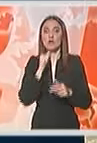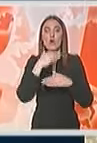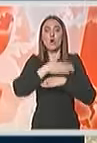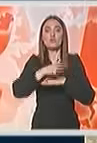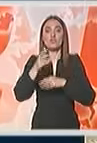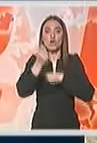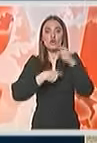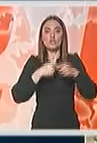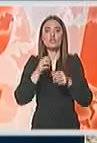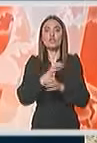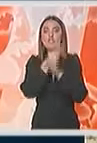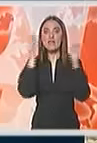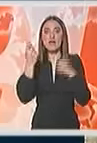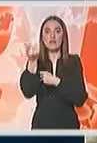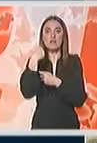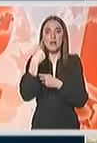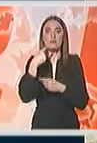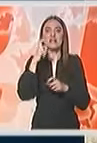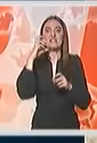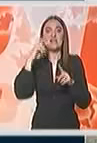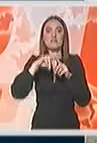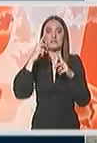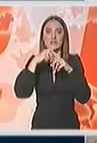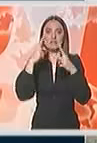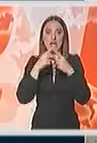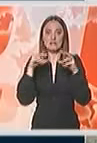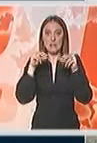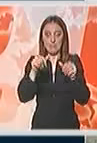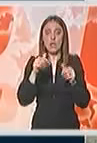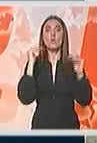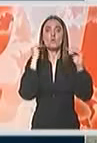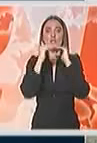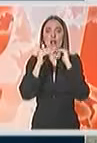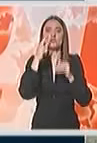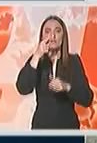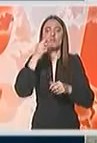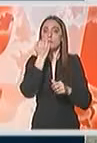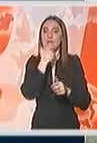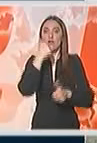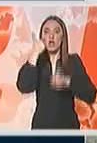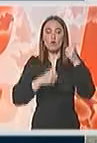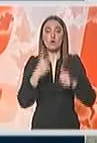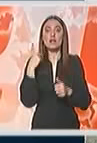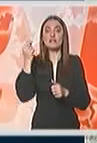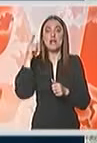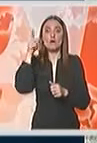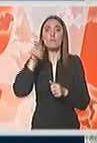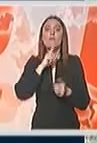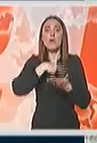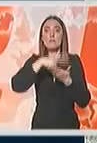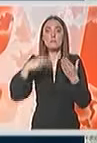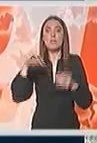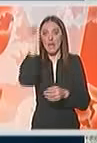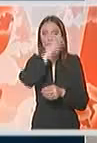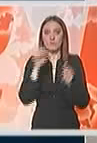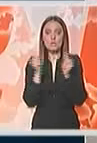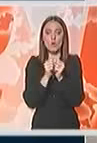otvoreno tržište javnih nabavki u CEFTA zemljama, ali i usklađivanje pravila konkurencije sa onima koje propisuje Evropska